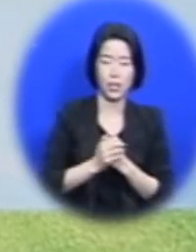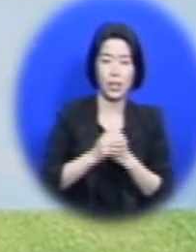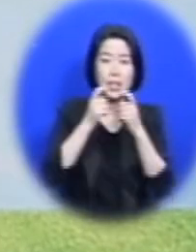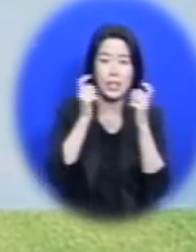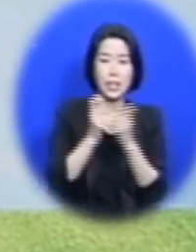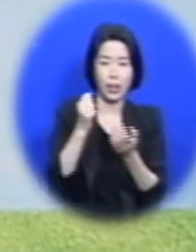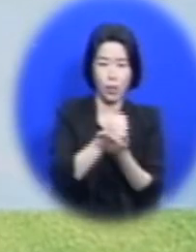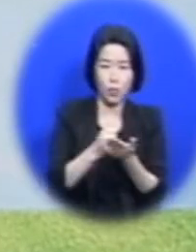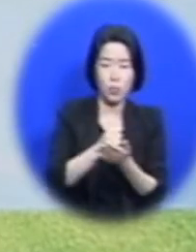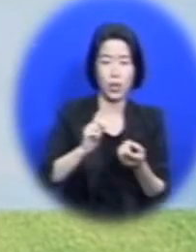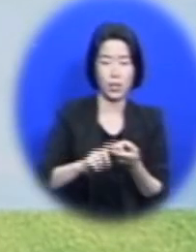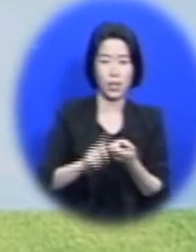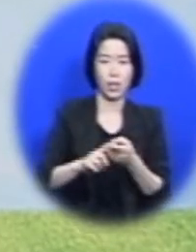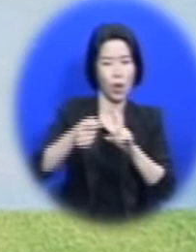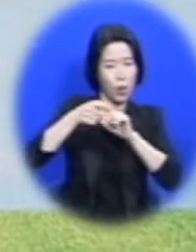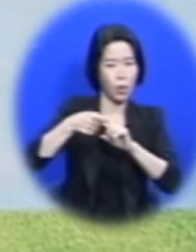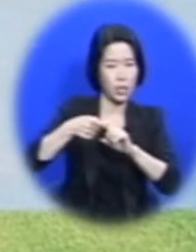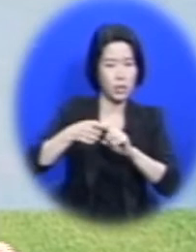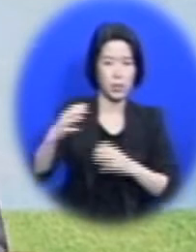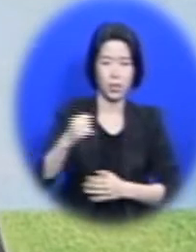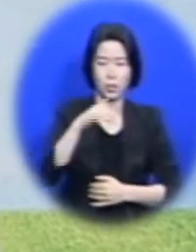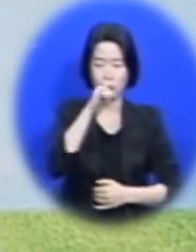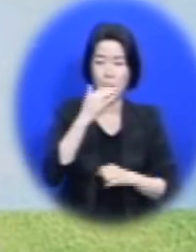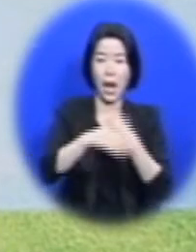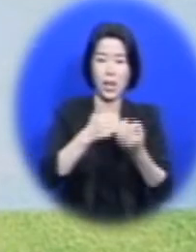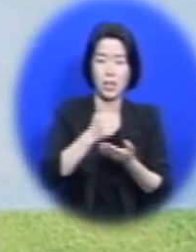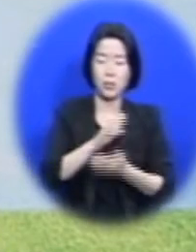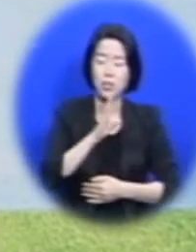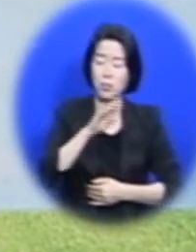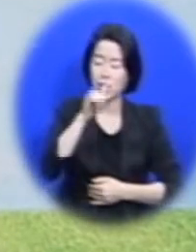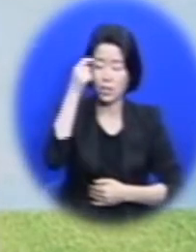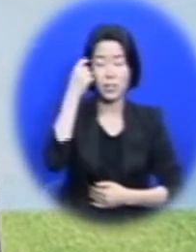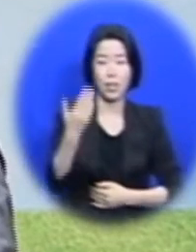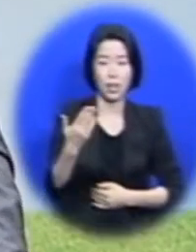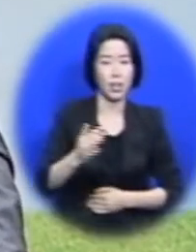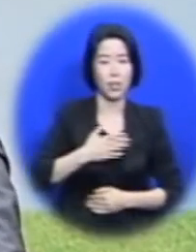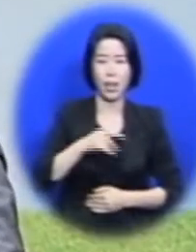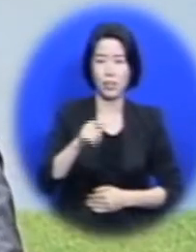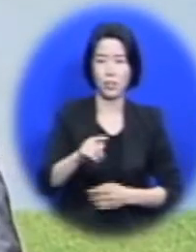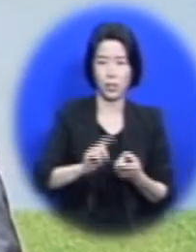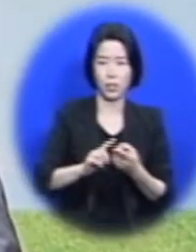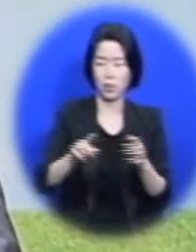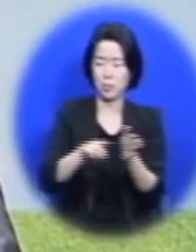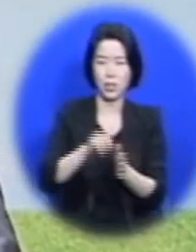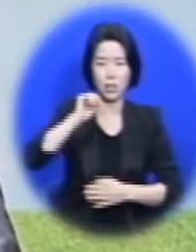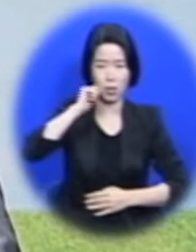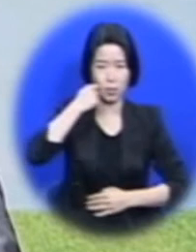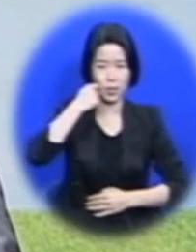개인의 운명에 대하여 관심을 가지고 있는 하나님은 과연 있는가? 나는 그것을 믿기가